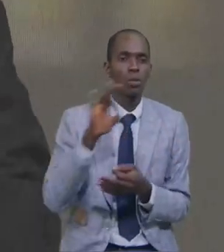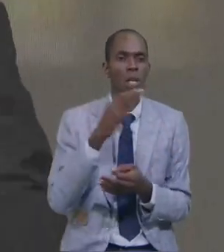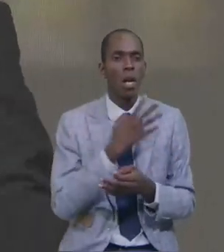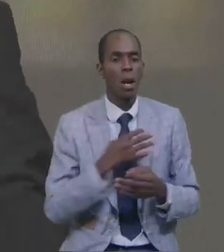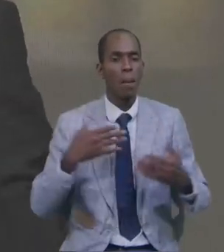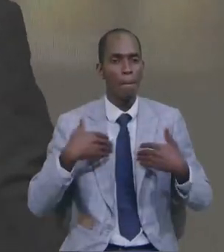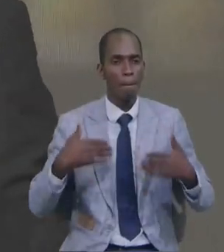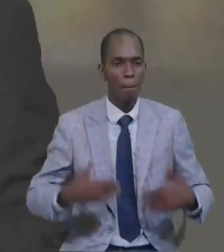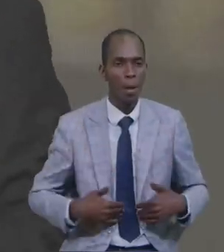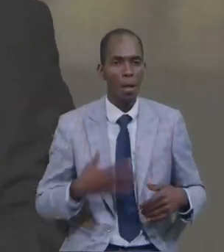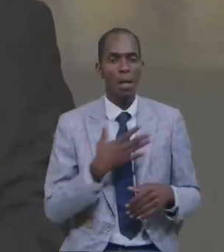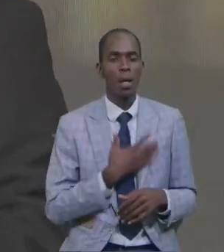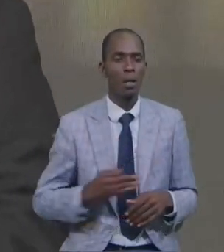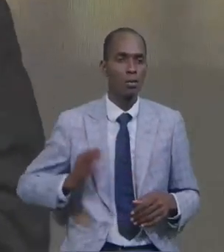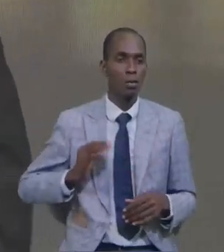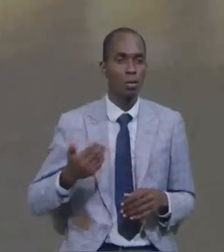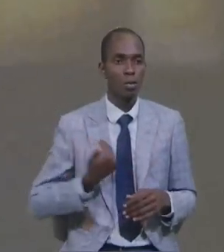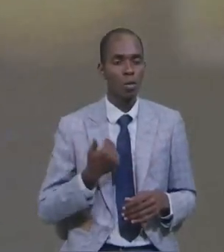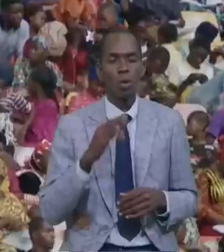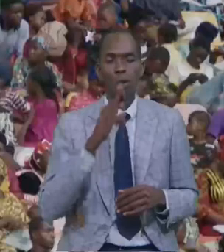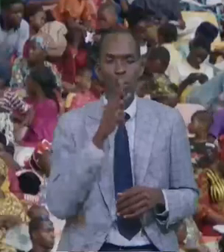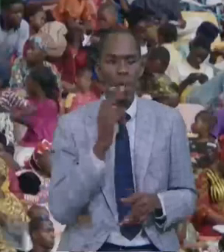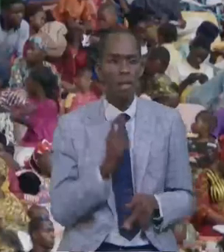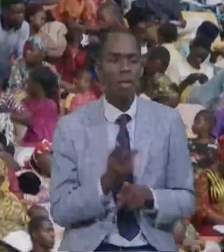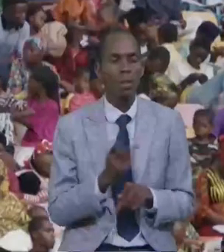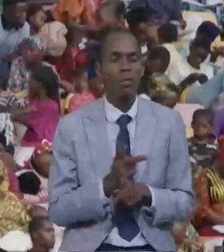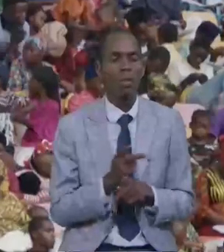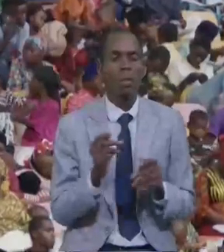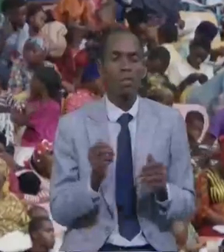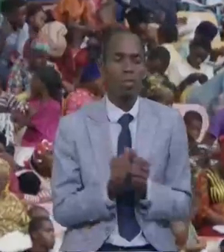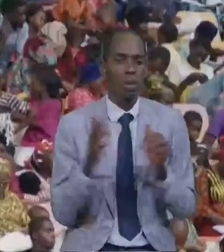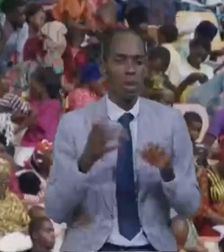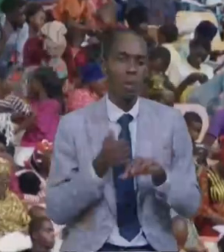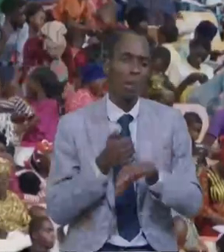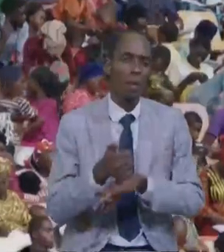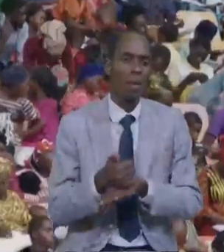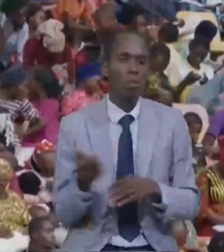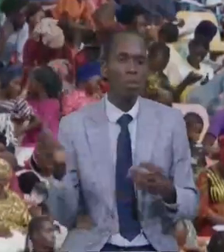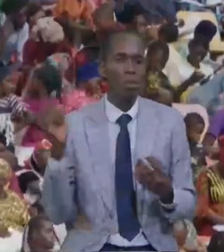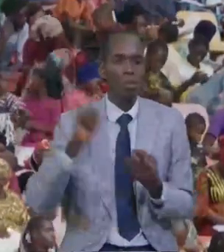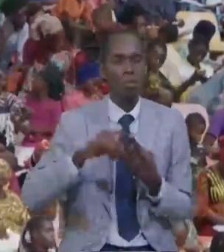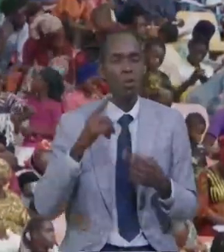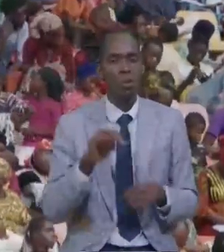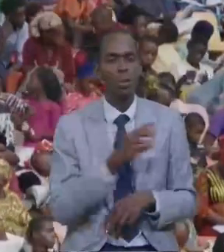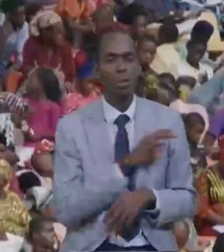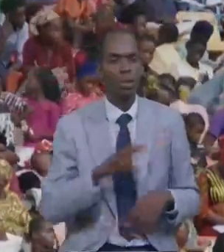irréprochable, pour le retour de notre Seigneur Jésus-Christ. Verset 24. Il nous